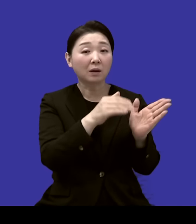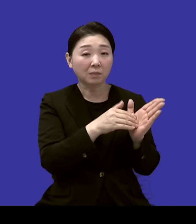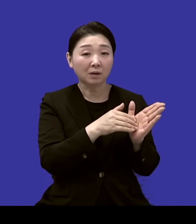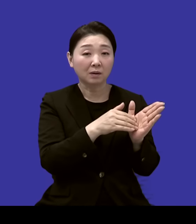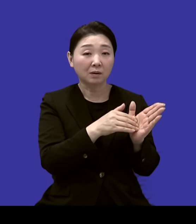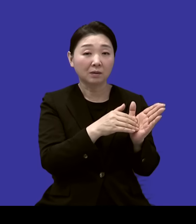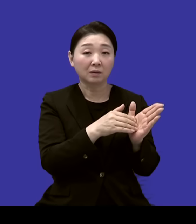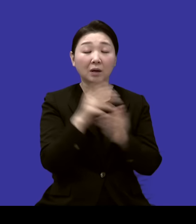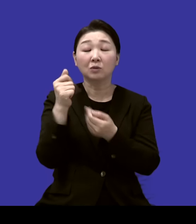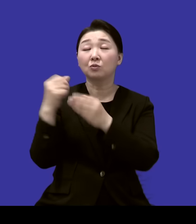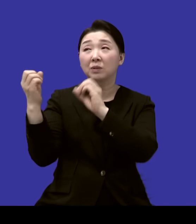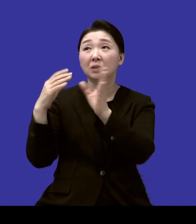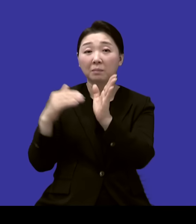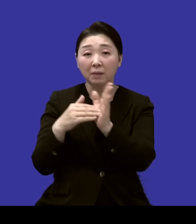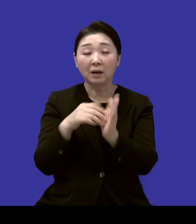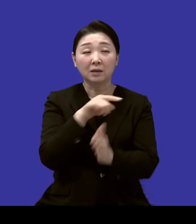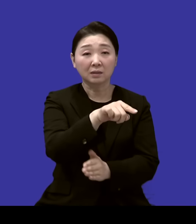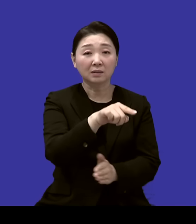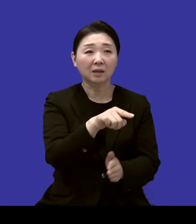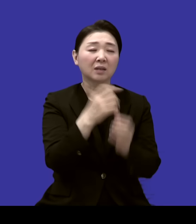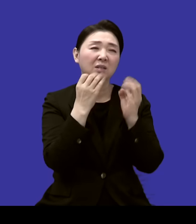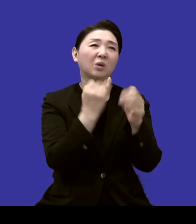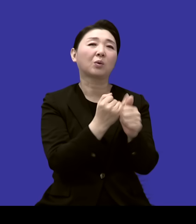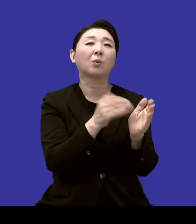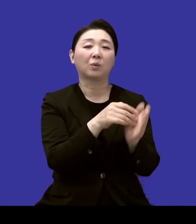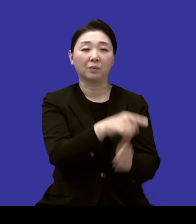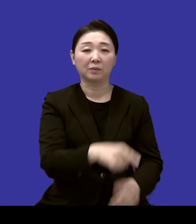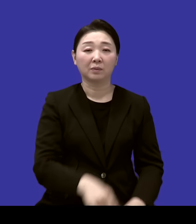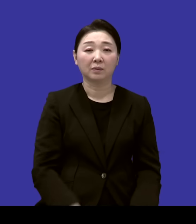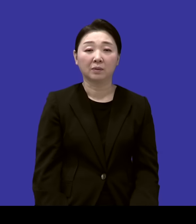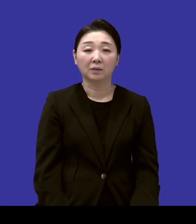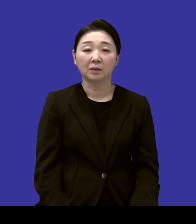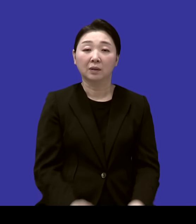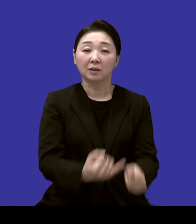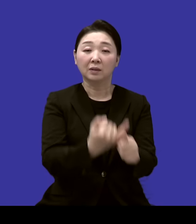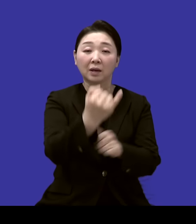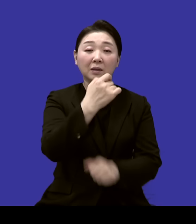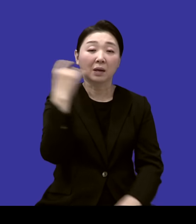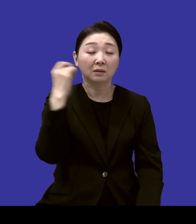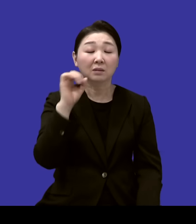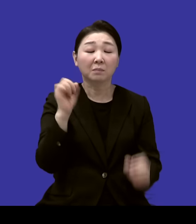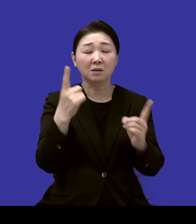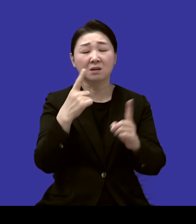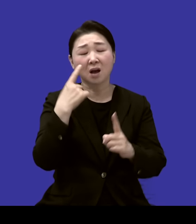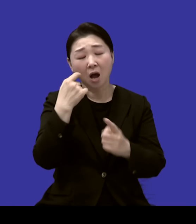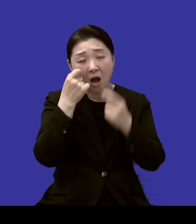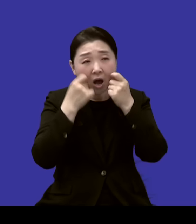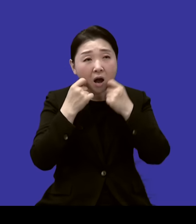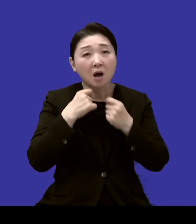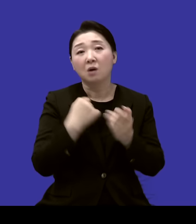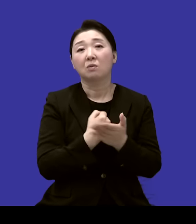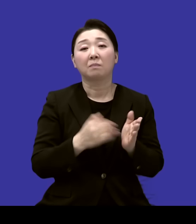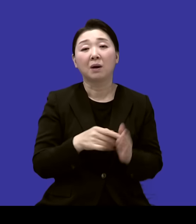응답해 주셨구나 했는데 그분이 그때 신혼이셨거든요. 네. 그 아내분이 그 말을 듣자마자 엄청 서럽게 우시는